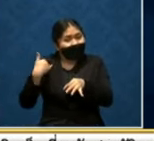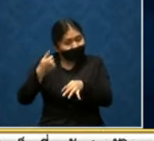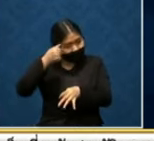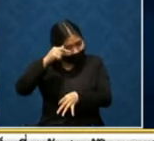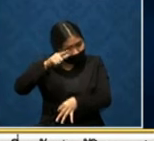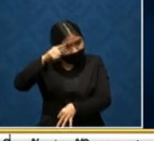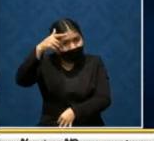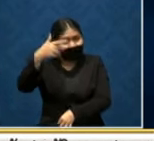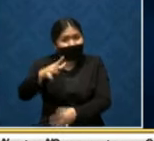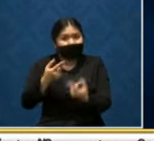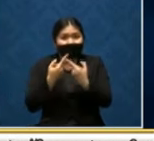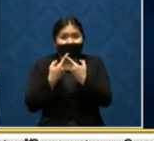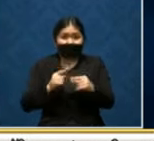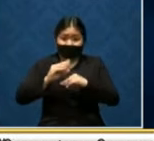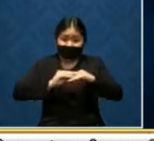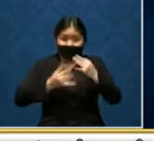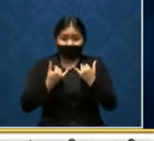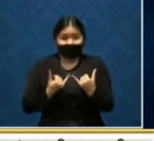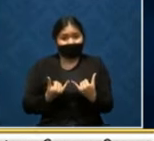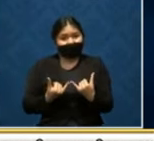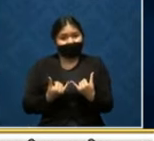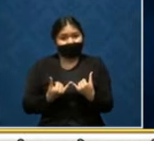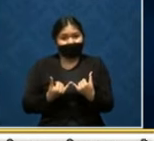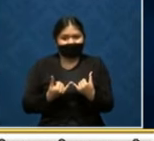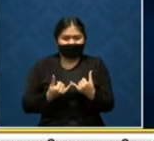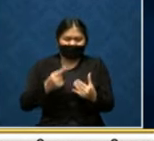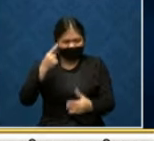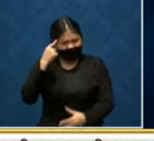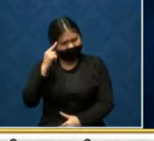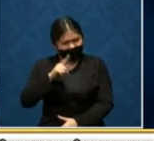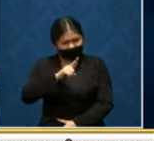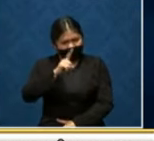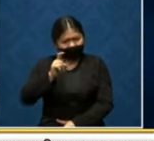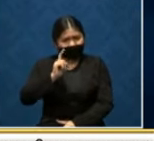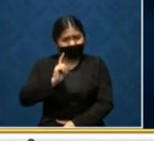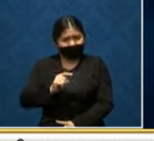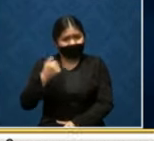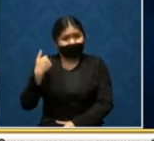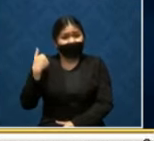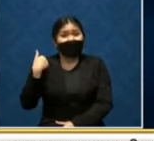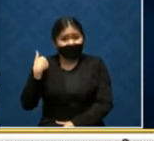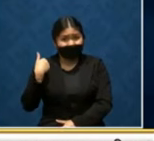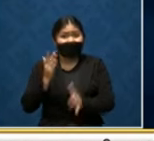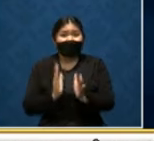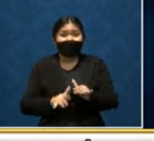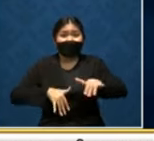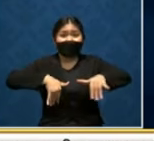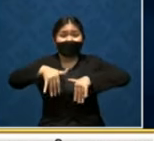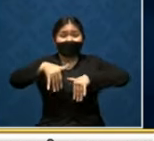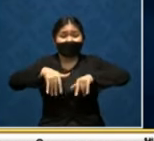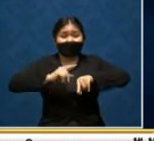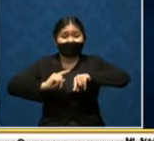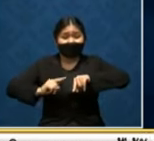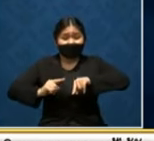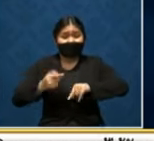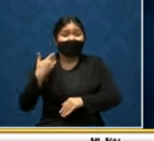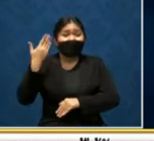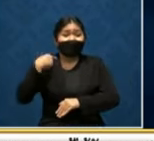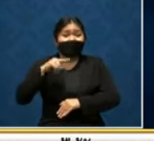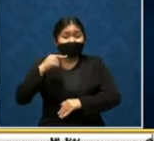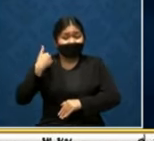แต่โครงการนี้ก็ยังมีความเคลือบแคลงสงสัยนะครับพี่น้องประชาชนในขณะนั้น